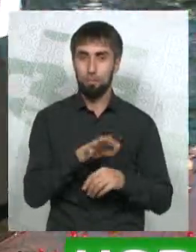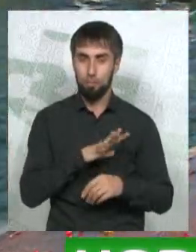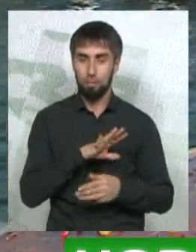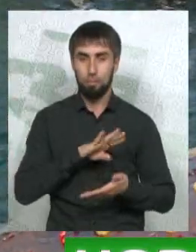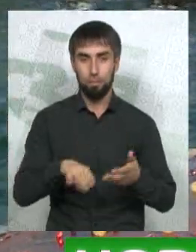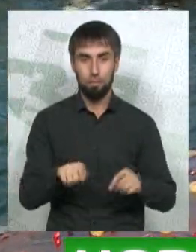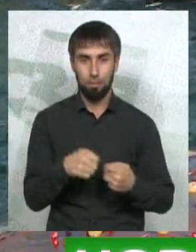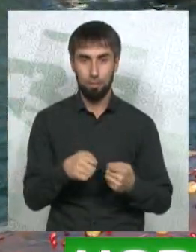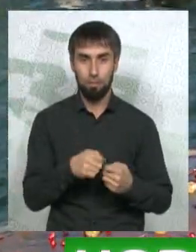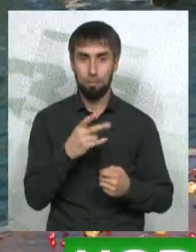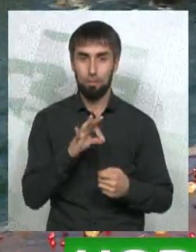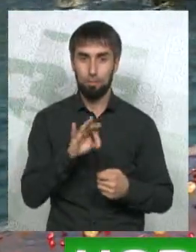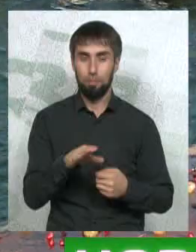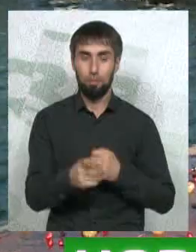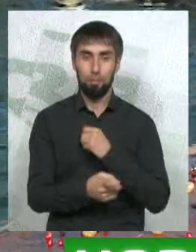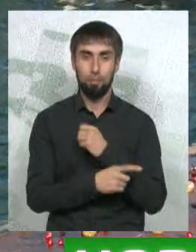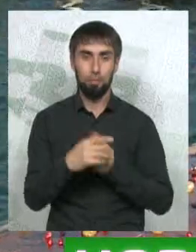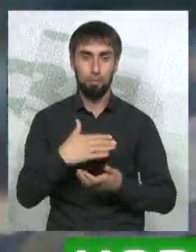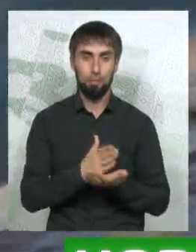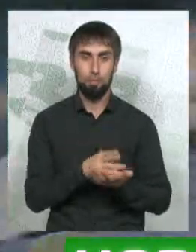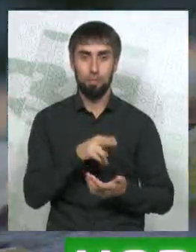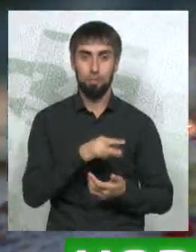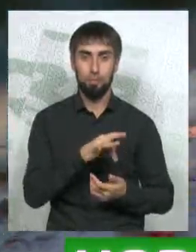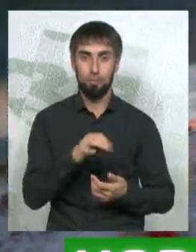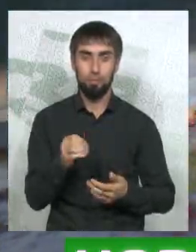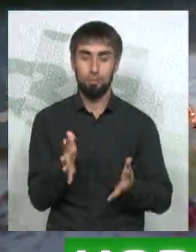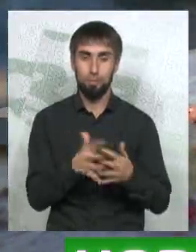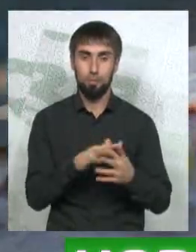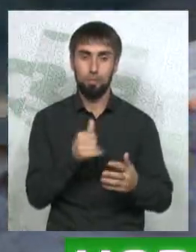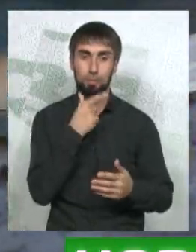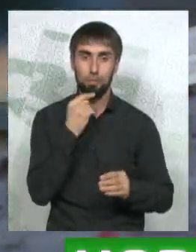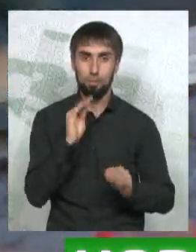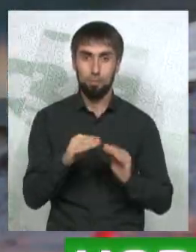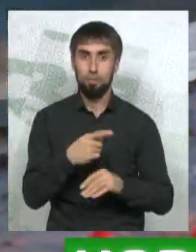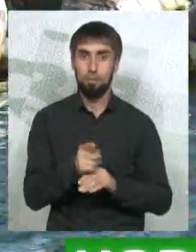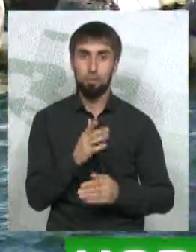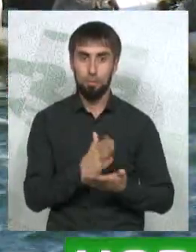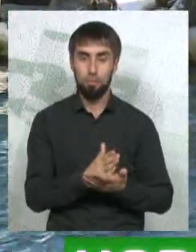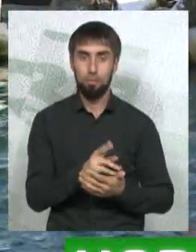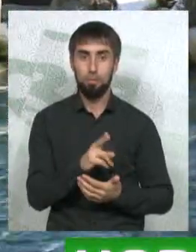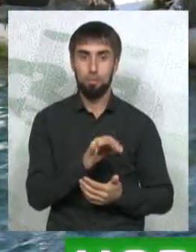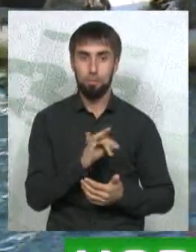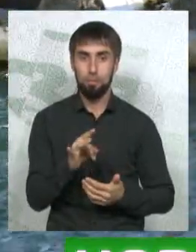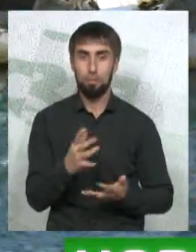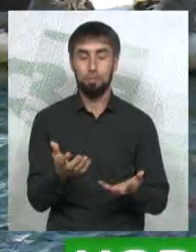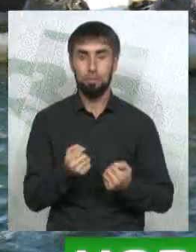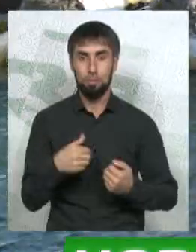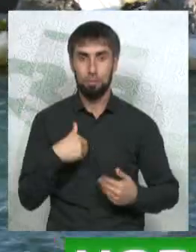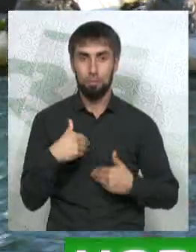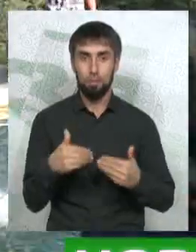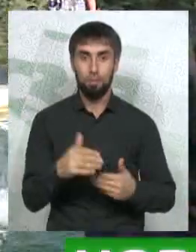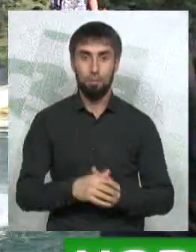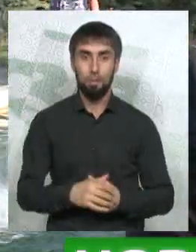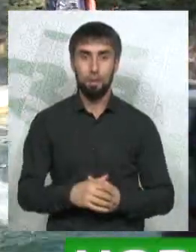без нарушений. Ну вот последние части пирожного соединены и украшены. Рекорд есть, кондитеры принимают